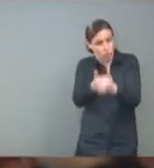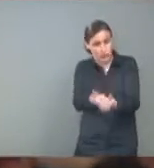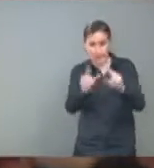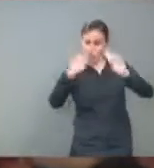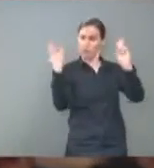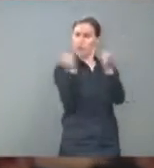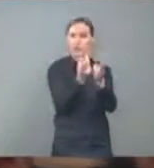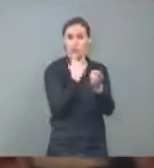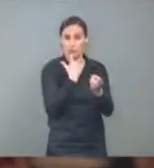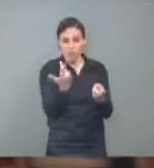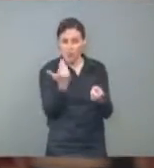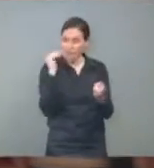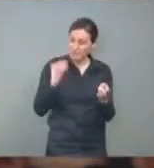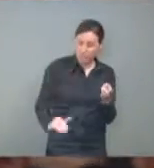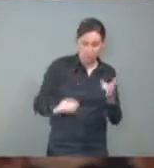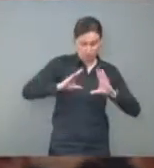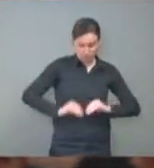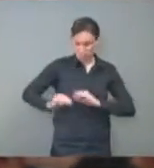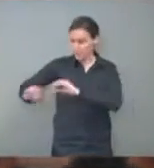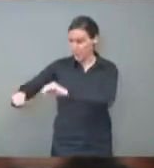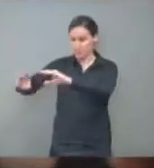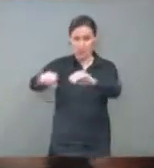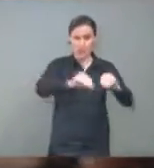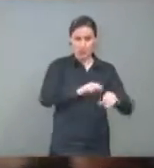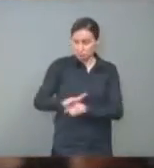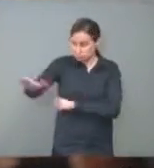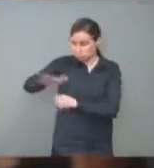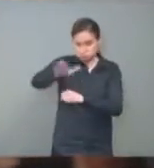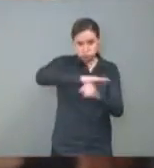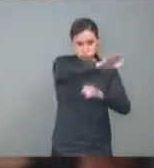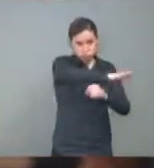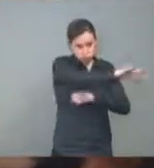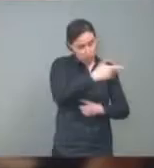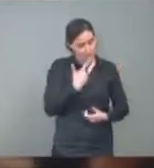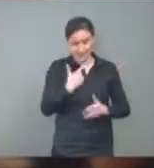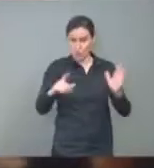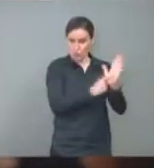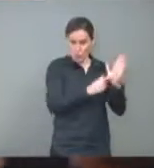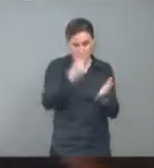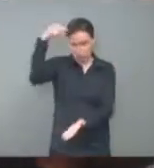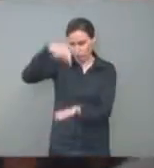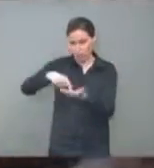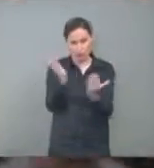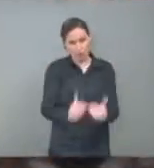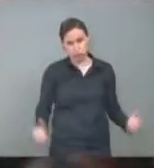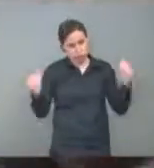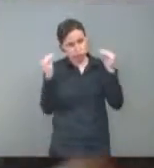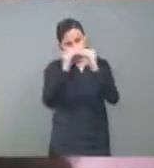n'est pas seulement de son territoire qu'on parle, c'est de son peuple, de ses droits et de ses devoirs.